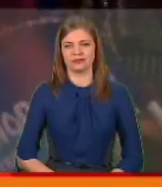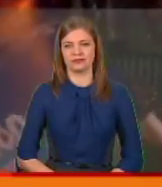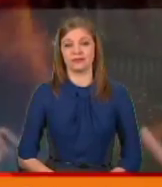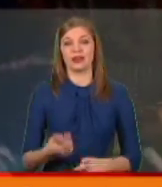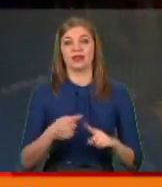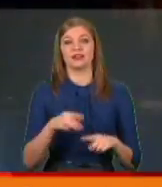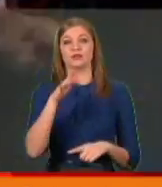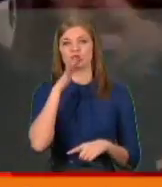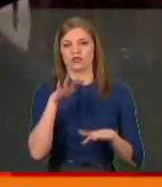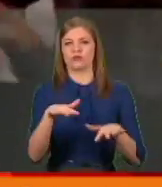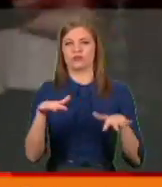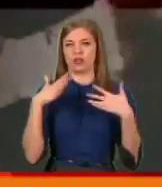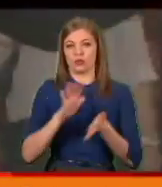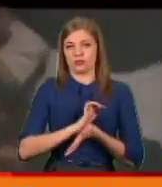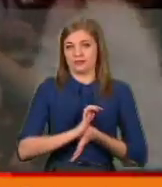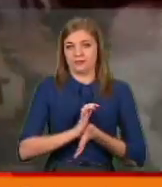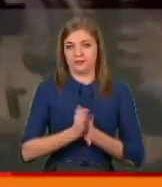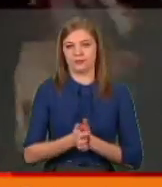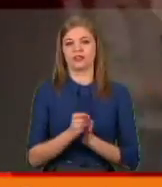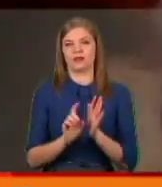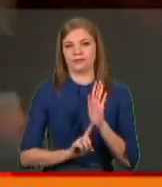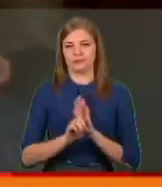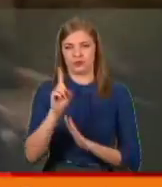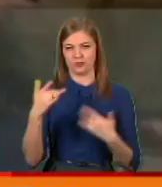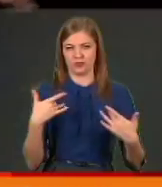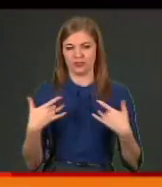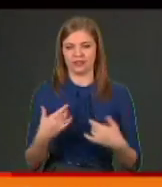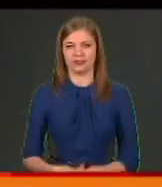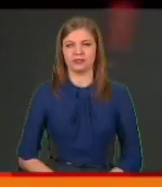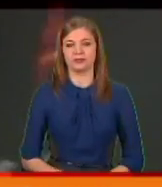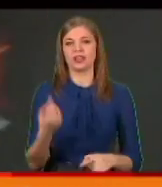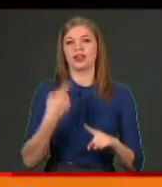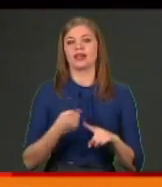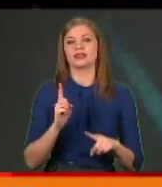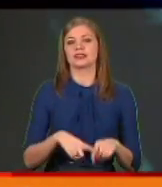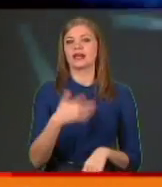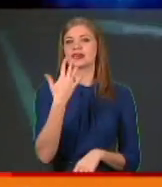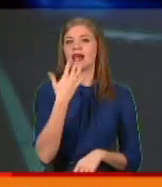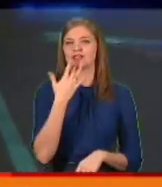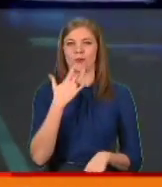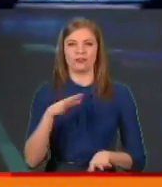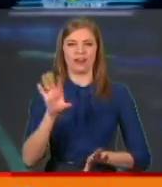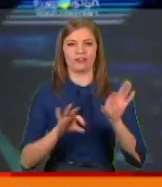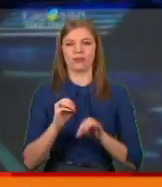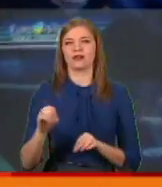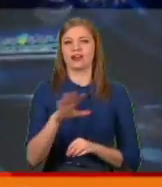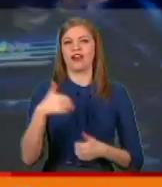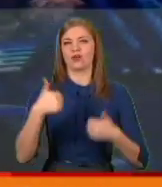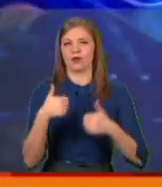Тим часом зала вже забита вщерть. Шоу розпочинається. Це національний відбір